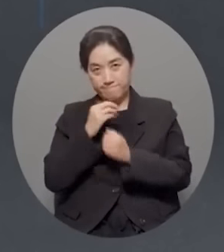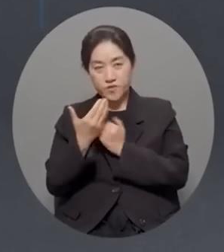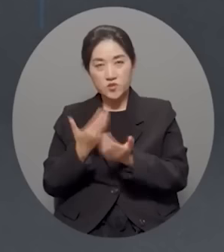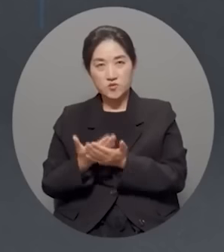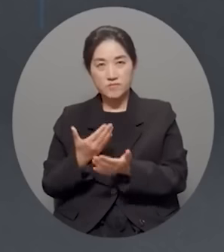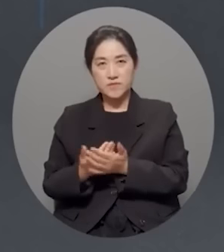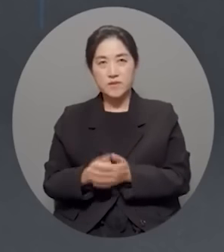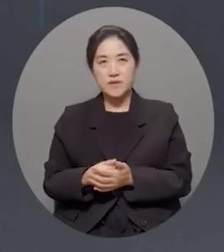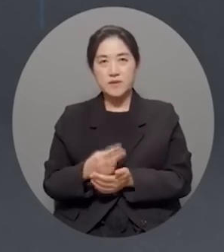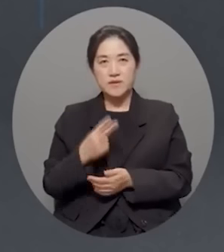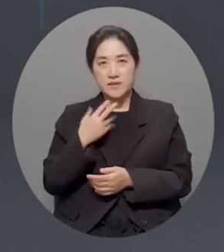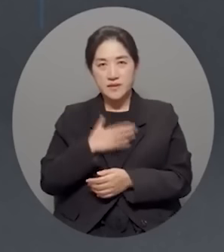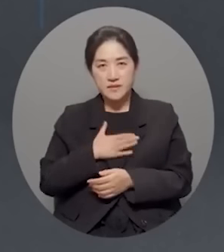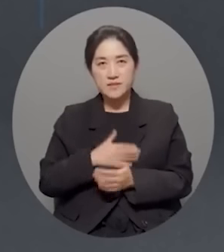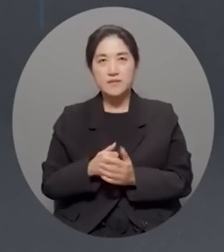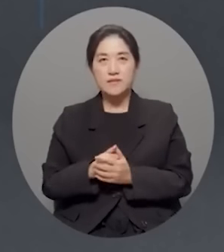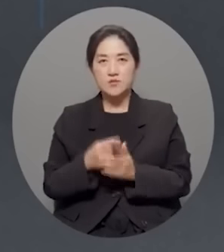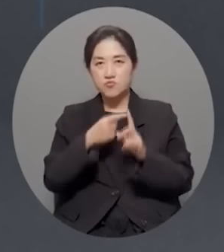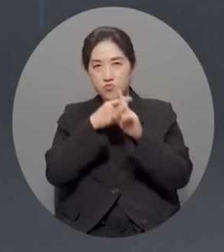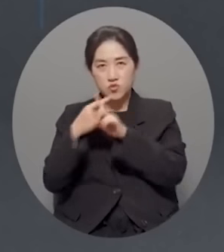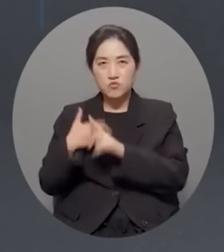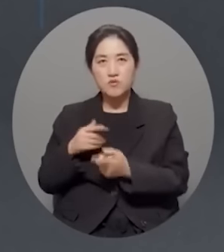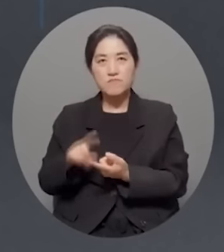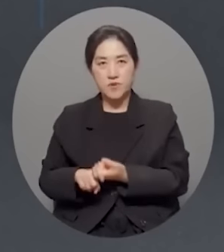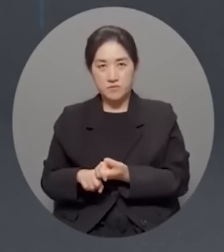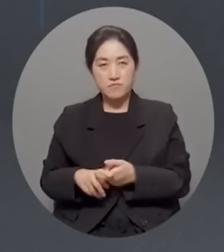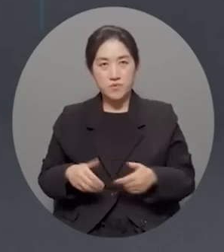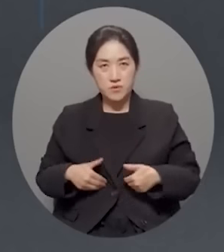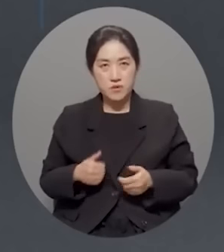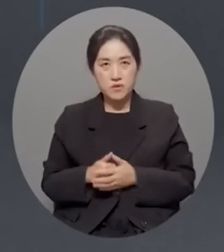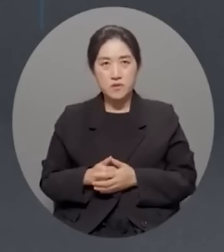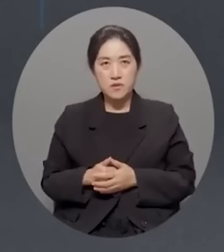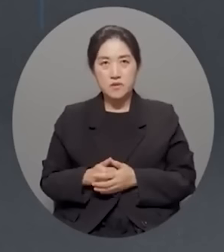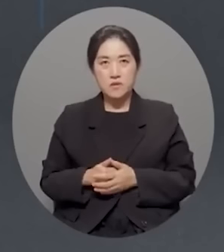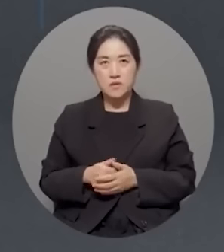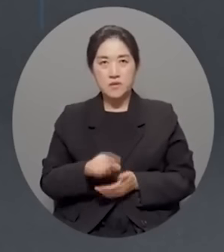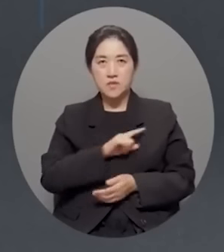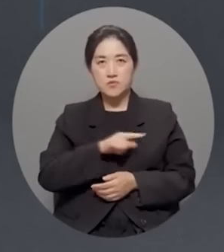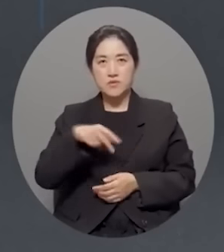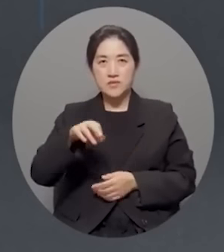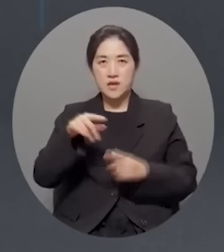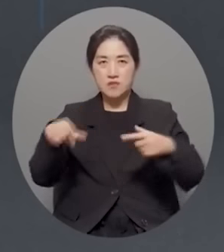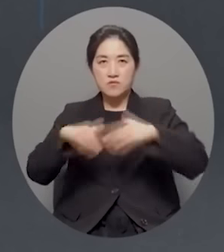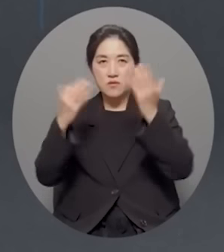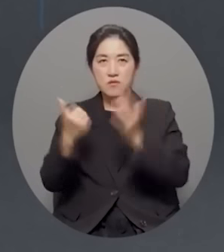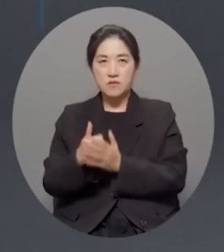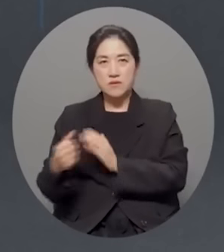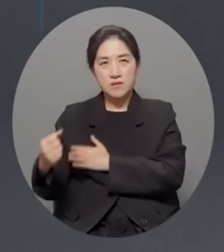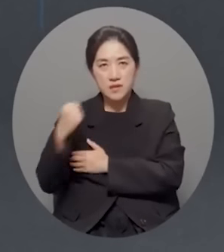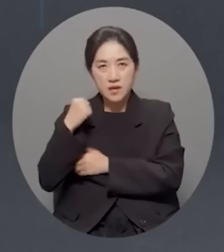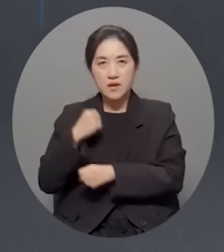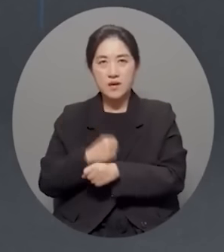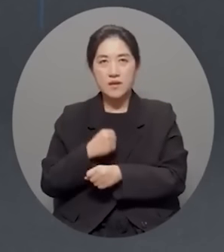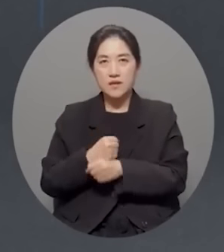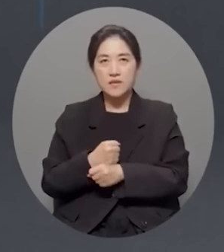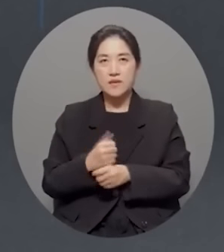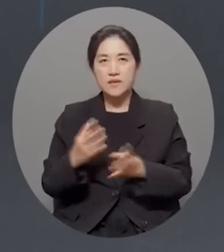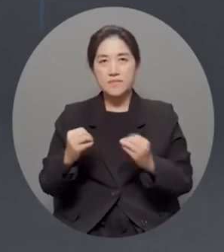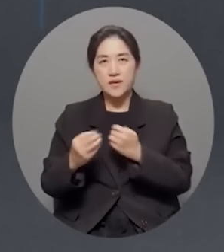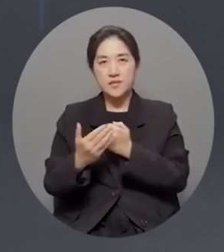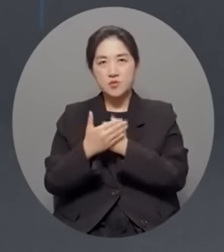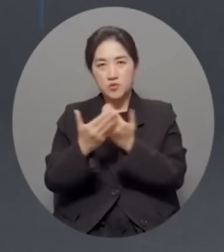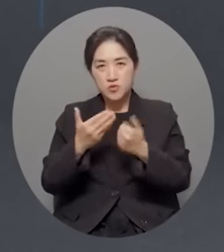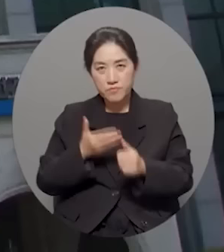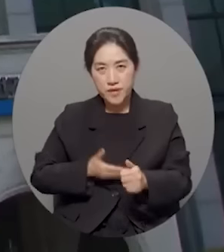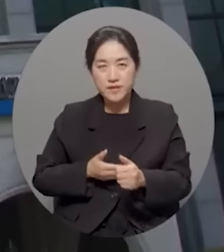예, 알겠습니다. 무조건 우리 편대겠는데 가장 우리 사구 전체에서 좀 파워가 제일 세시니까 좀 많이 챙겨